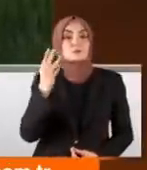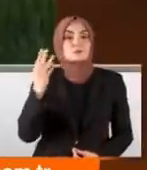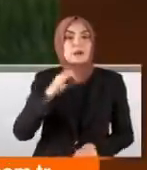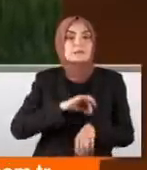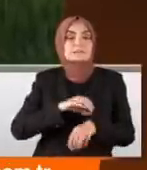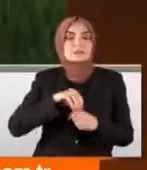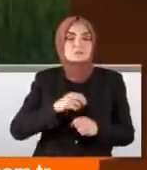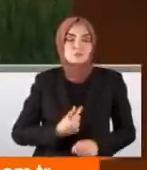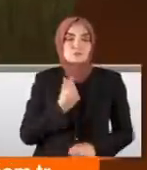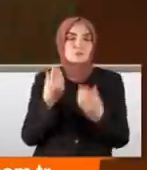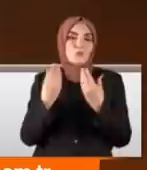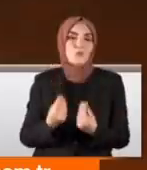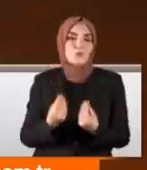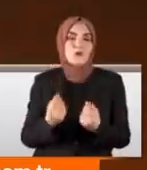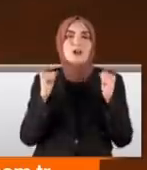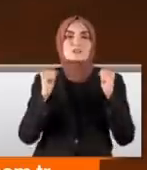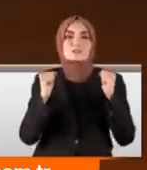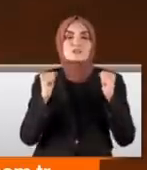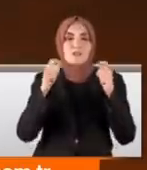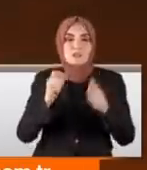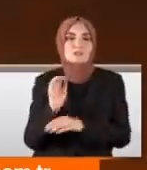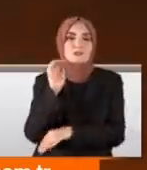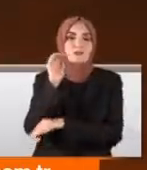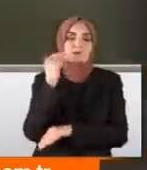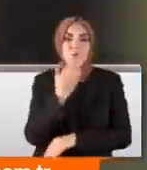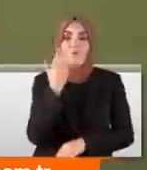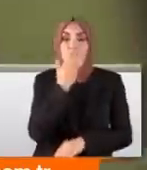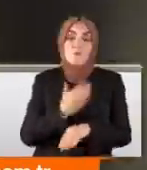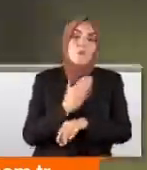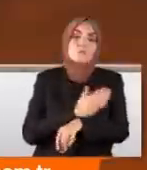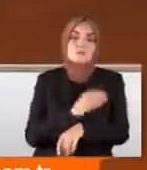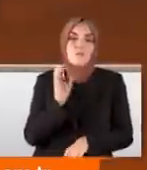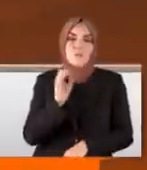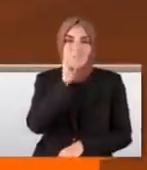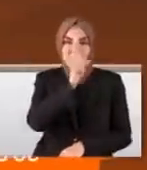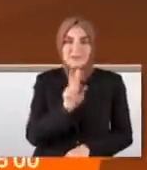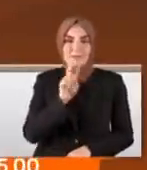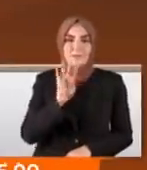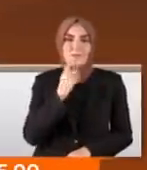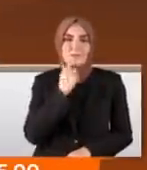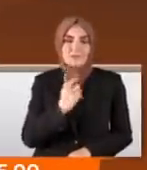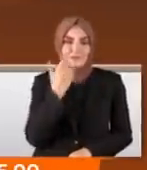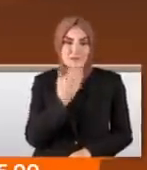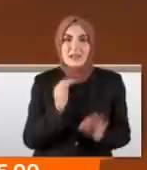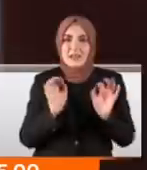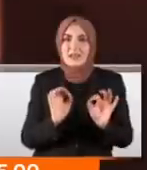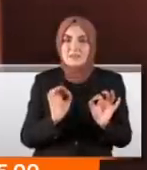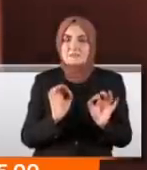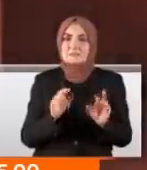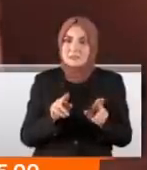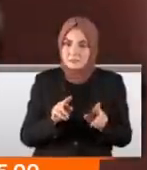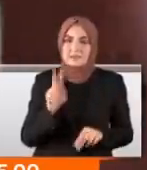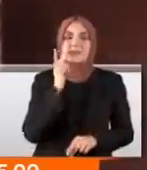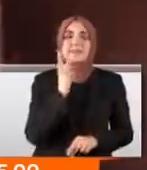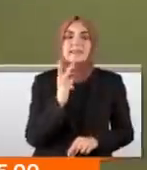Erzincan'da yaşayan okul öncesi öğretmeni 24 yaşındaki Songül Özsöz sık sık yaptığı gibi 2 Haziran'da at binmeye gitti. Ancak bindiği